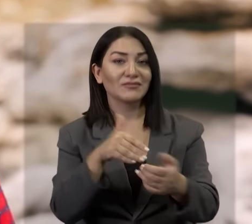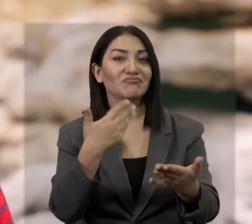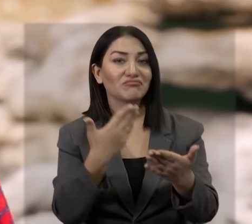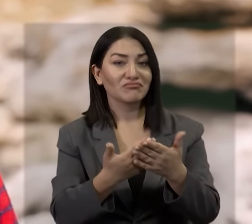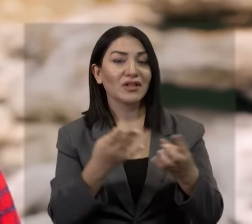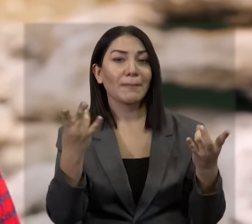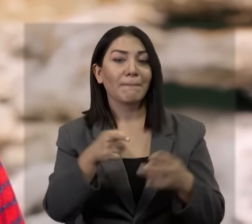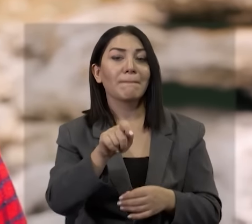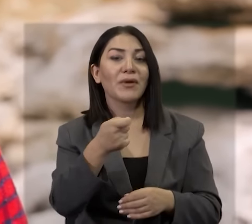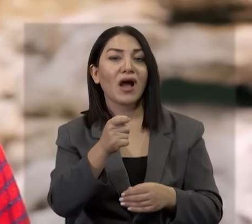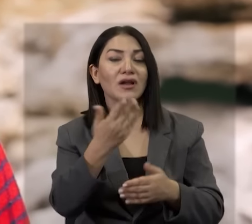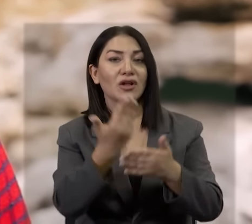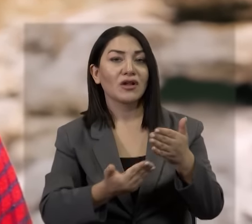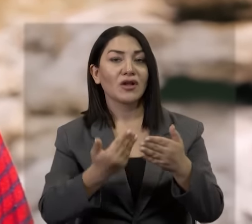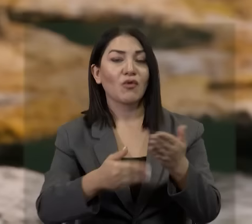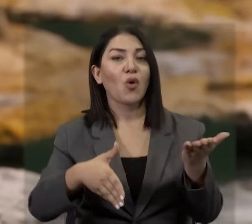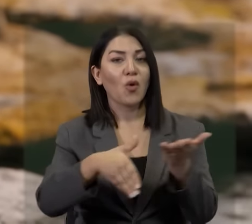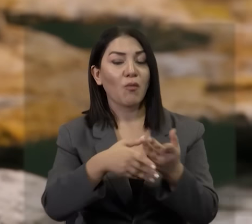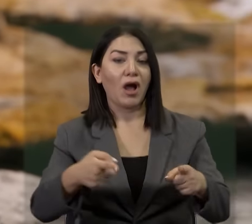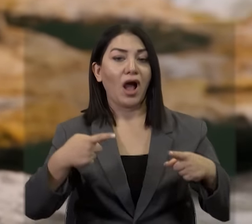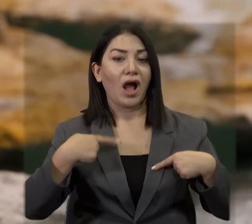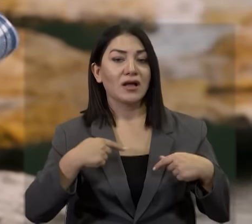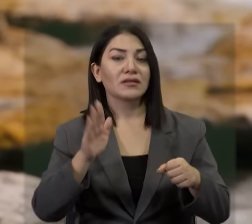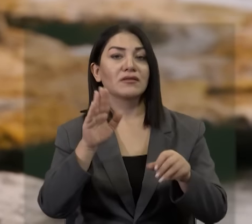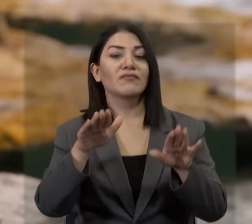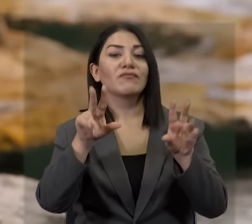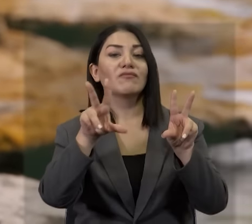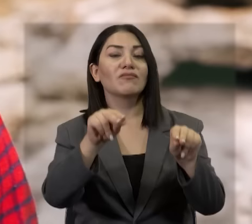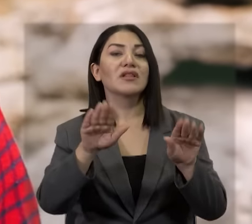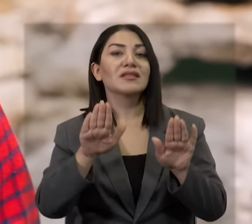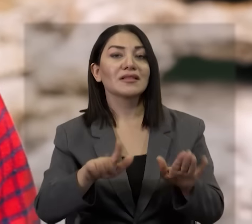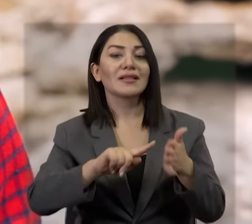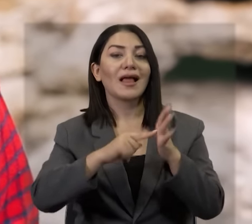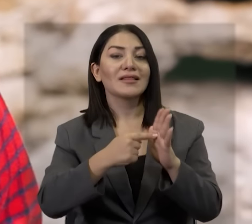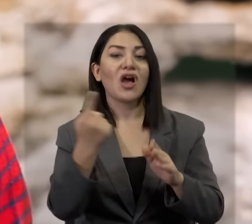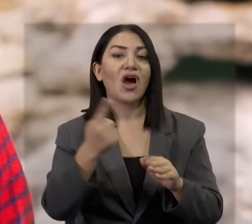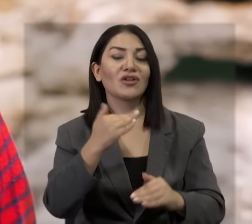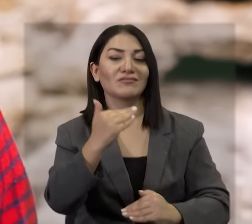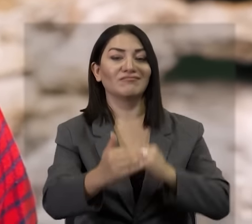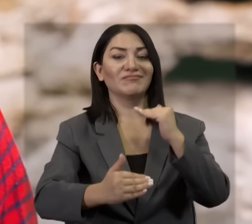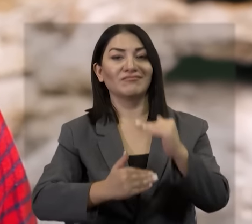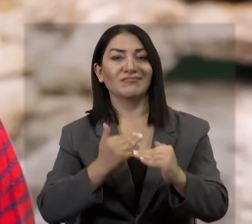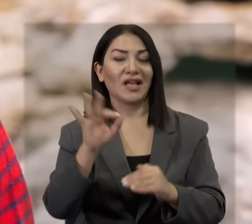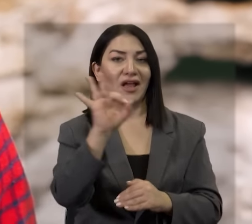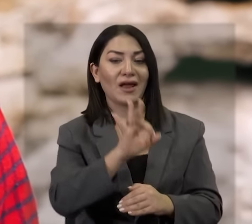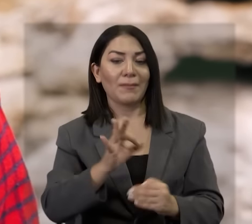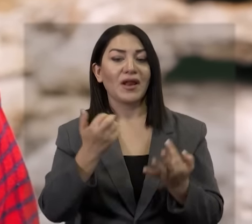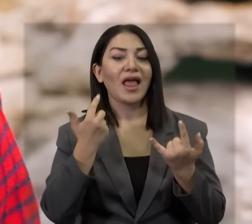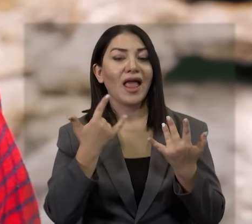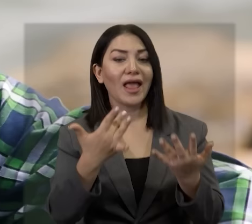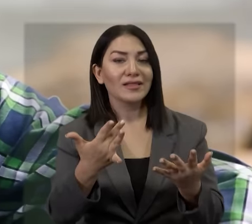Այսօր ձեր առաջադրանքն է ուղղորդող բանալիների օգնությամբ հասնել նշված կետին առաջին քայլը կատարելու համար։